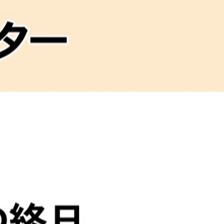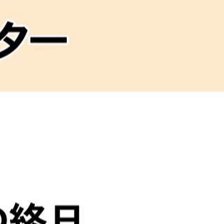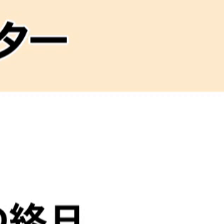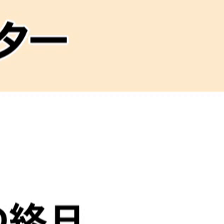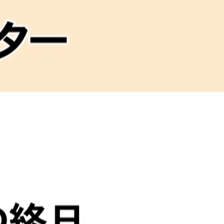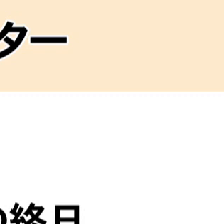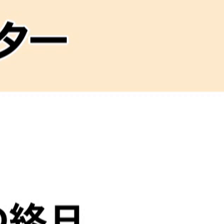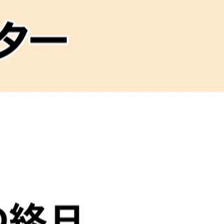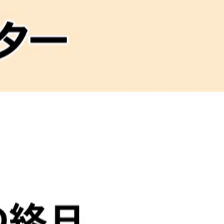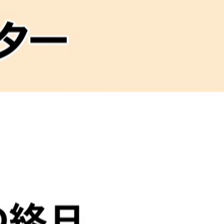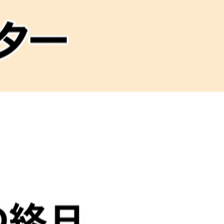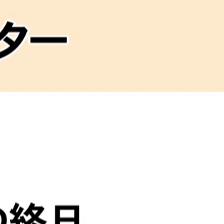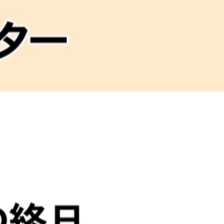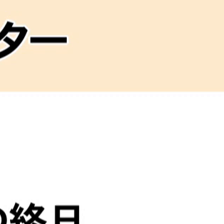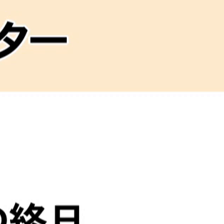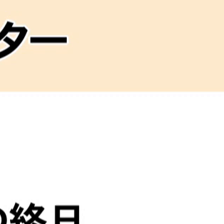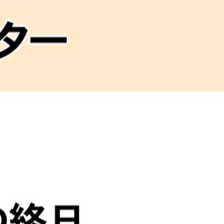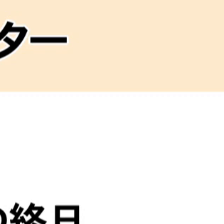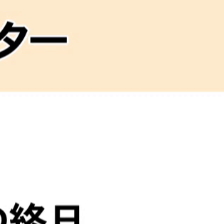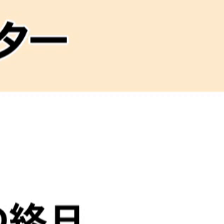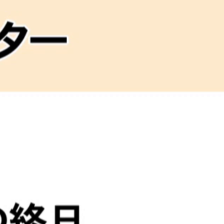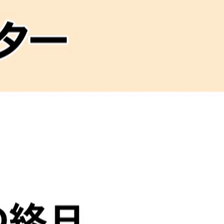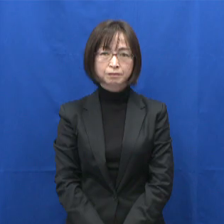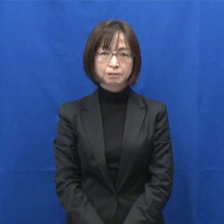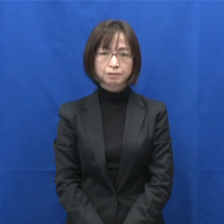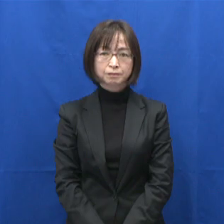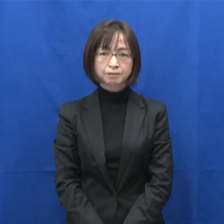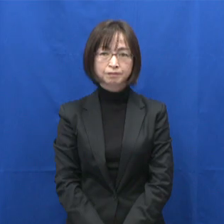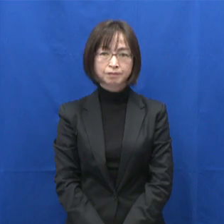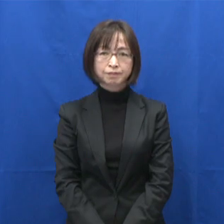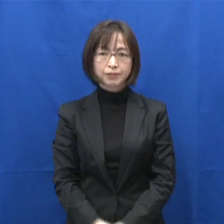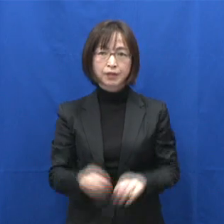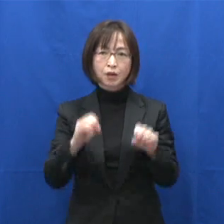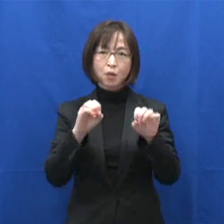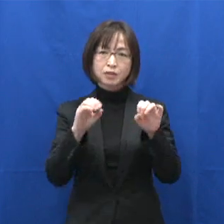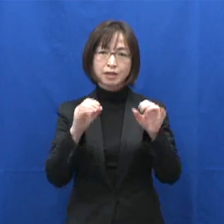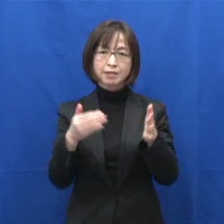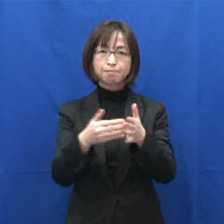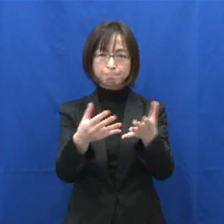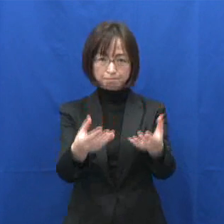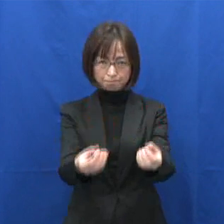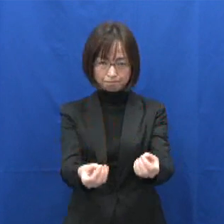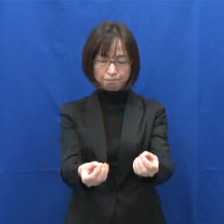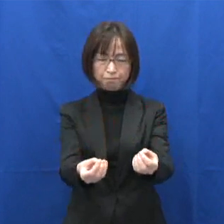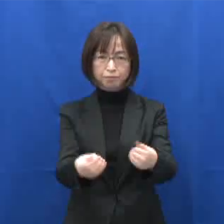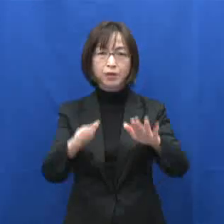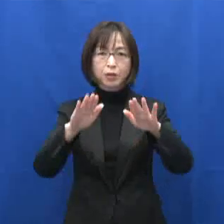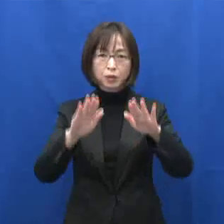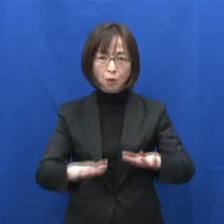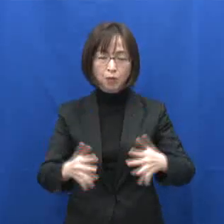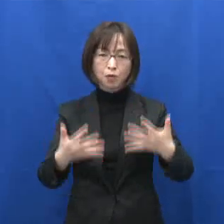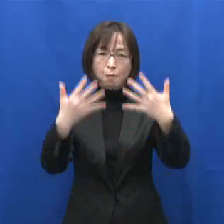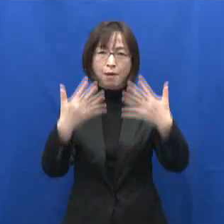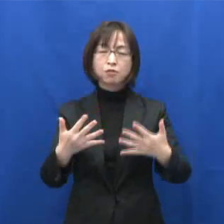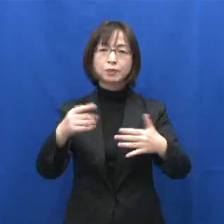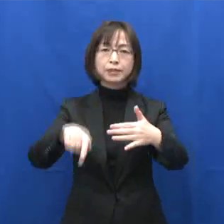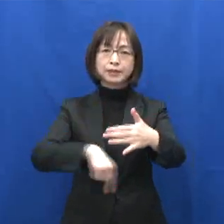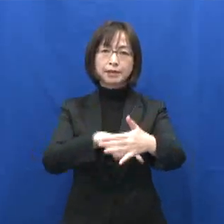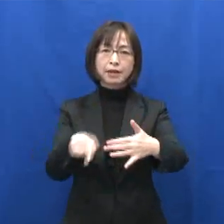03-5320-4592 までお問い合わせください。以上お知らせでした。では本日の番組内容